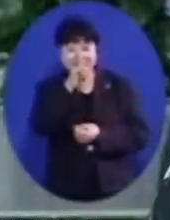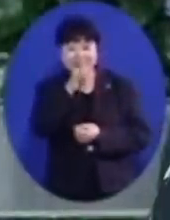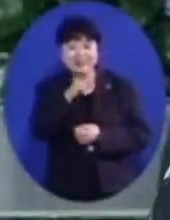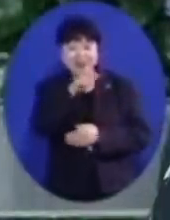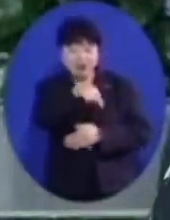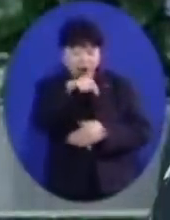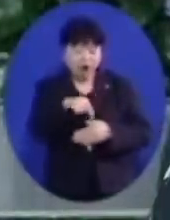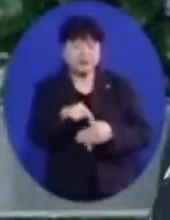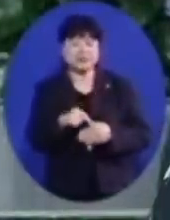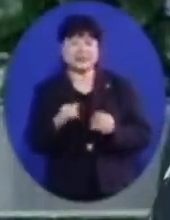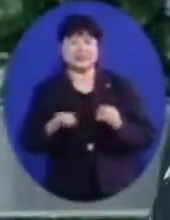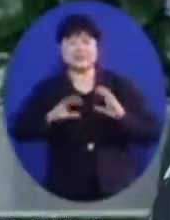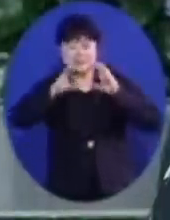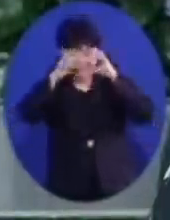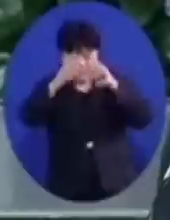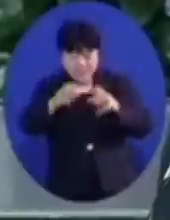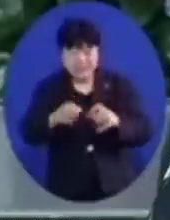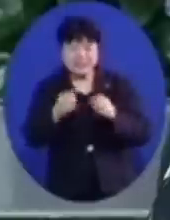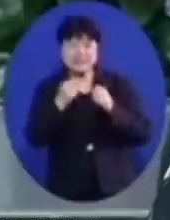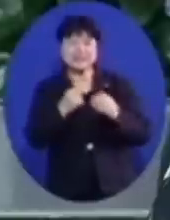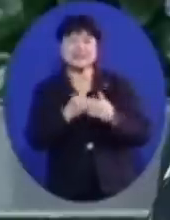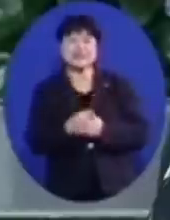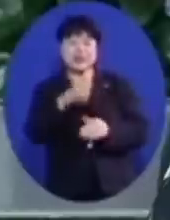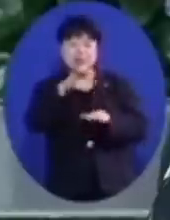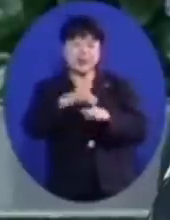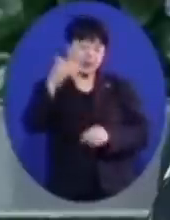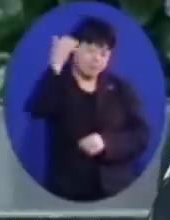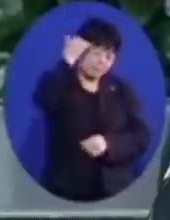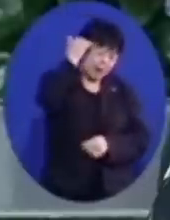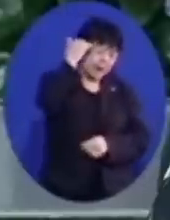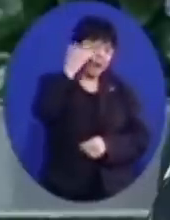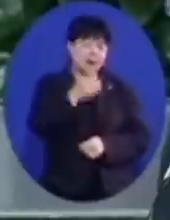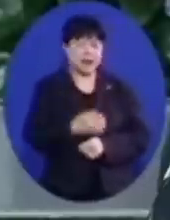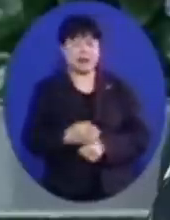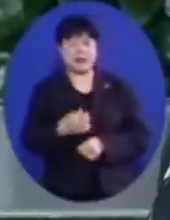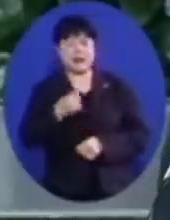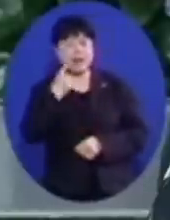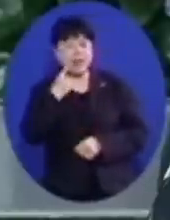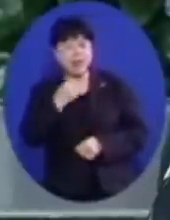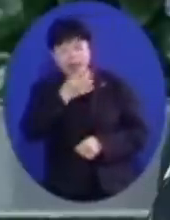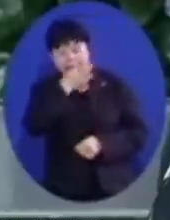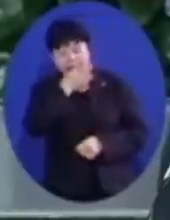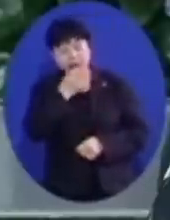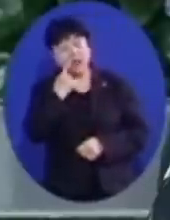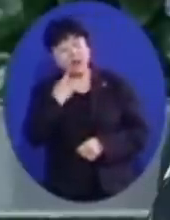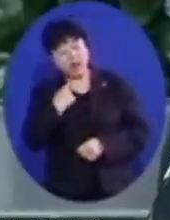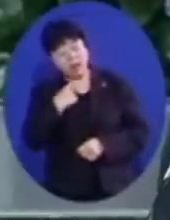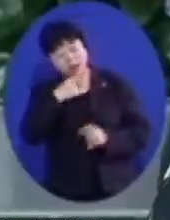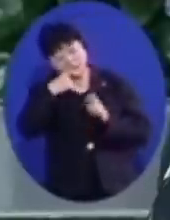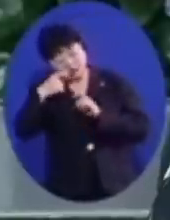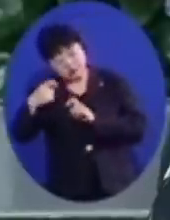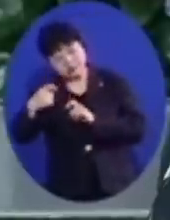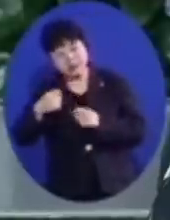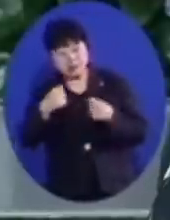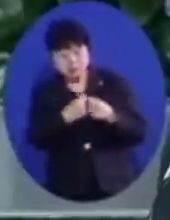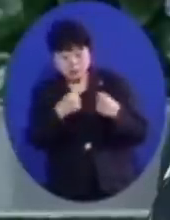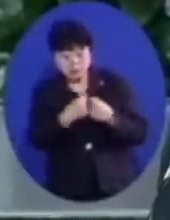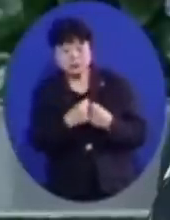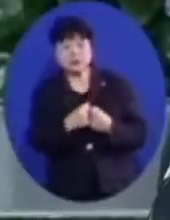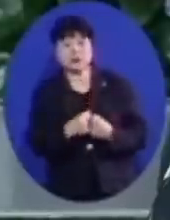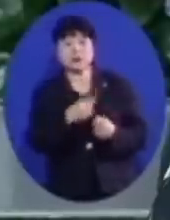그러나 그 사람은 세상에 삶으로 마귀의 공격을 받고 정욕과 탐욕으로 끌려 다니니까 그와 싸워서 이기려니